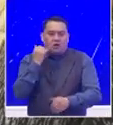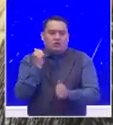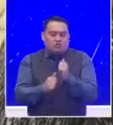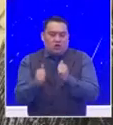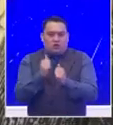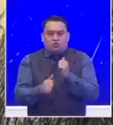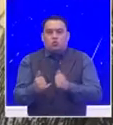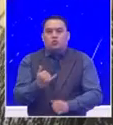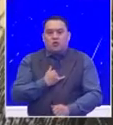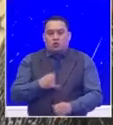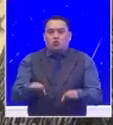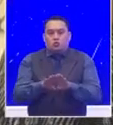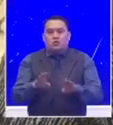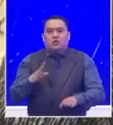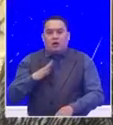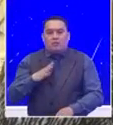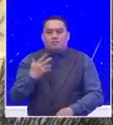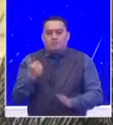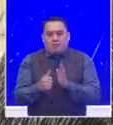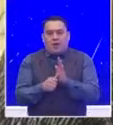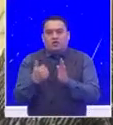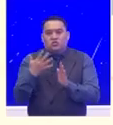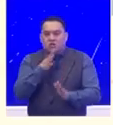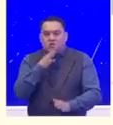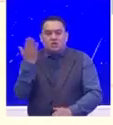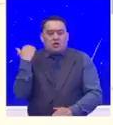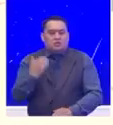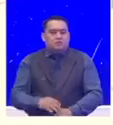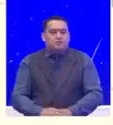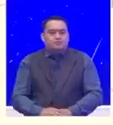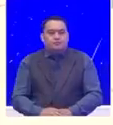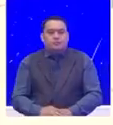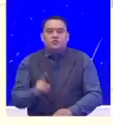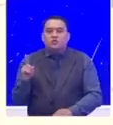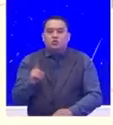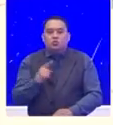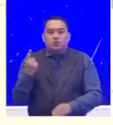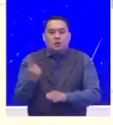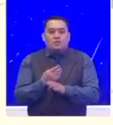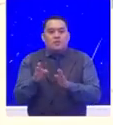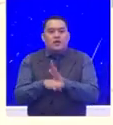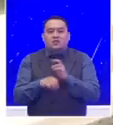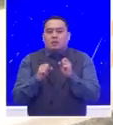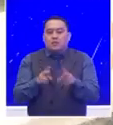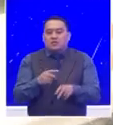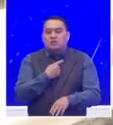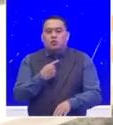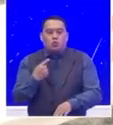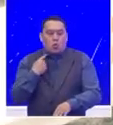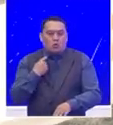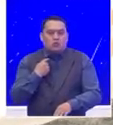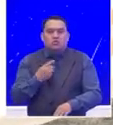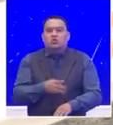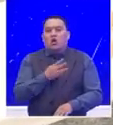меня была кража. Это было 5-6 лет тому назад. Следует отметить, что это не единственный безопасный двор в областном центре. По